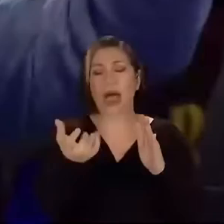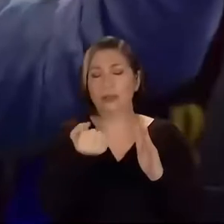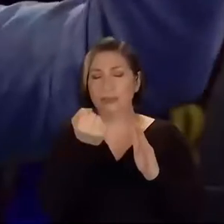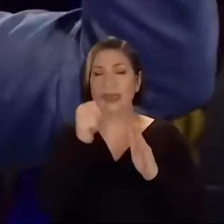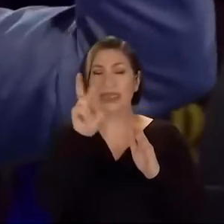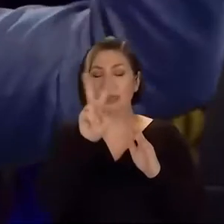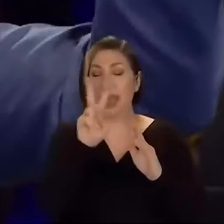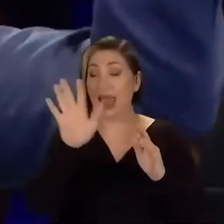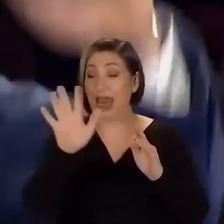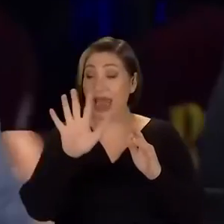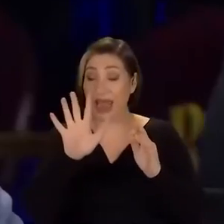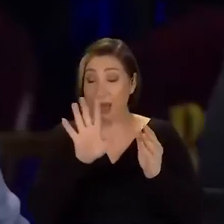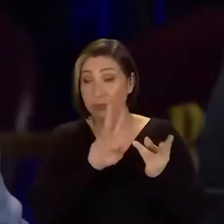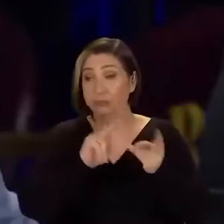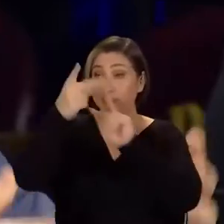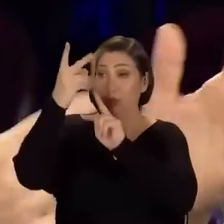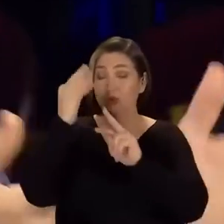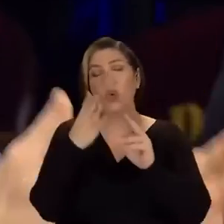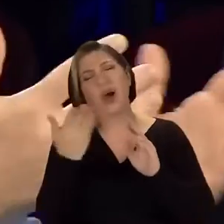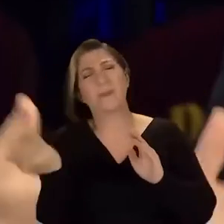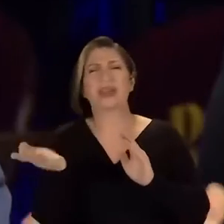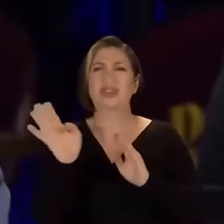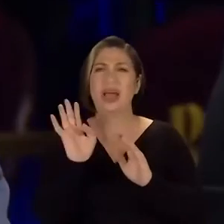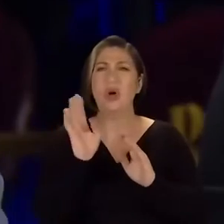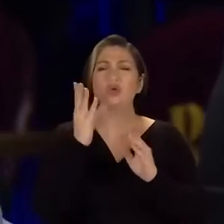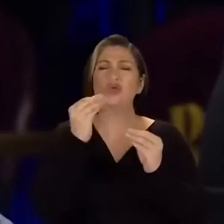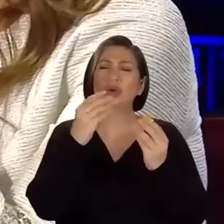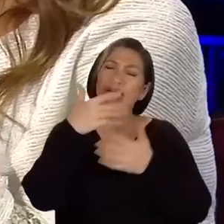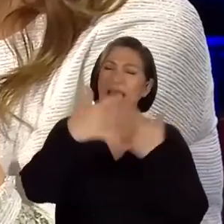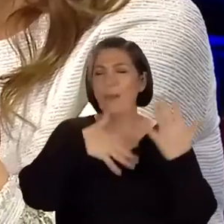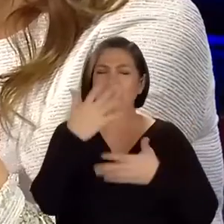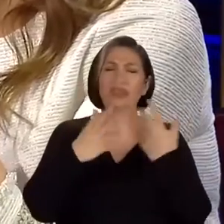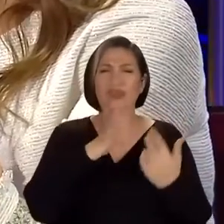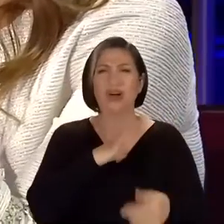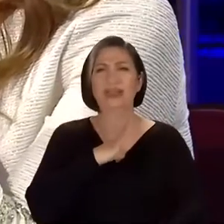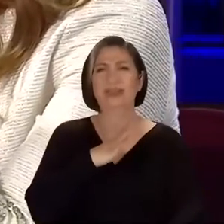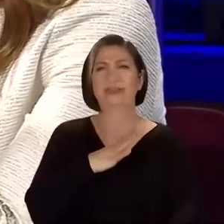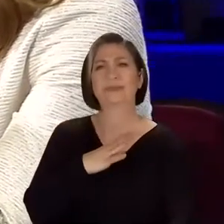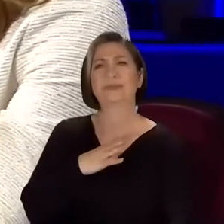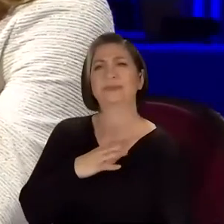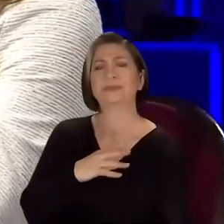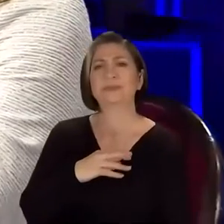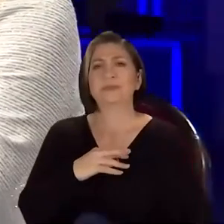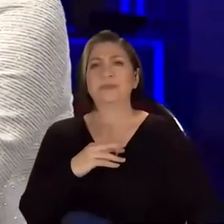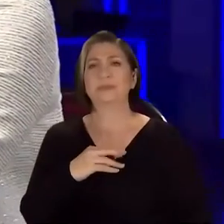20'den 50'ye oynayacaksak ayrı bir şey. Yani başka bir yığın spekülatif enstrüman gibi bir enstrüman daha insan eliyle yaratıldı. Sonuç